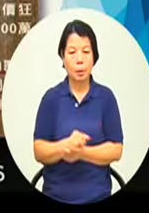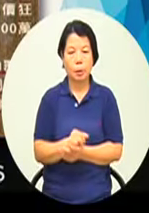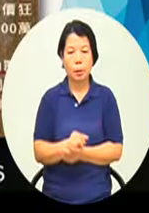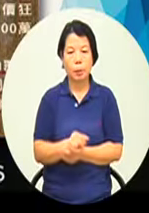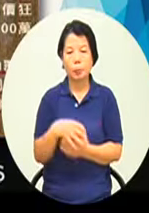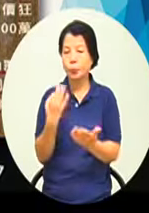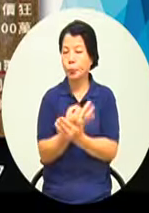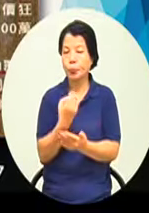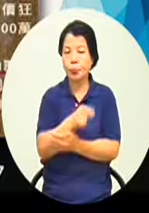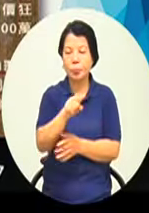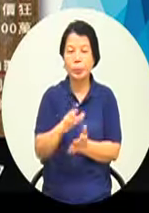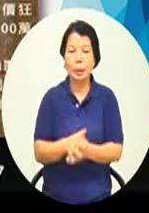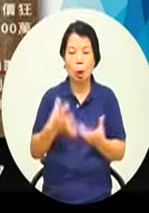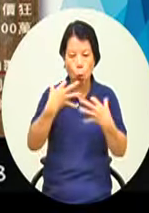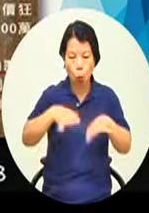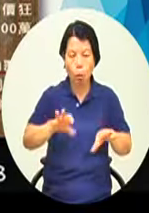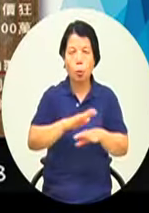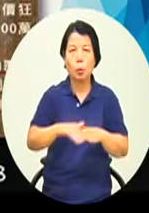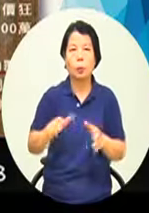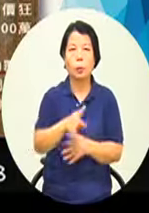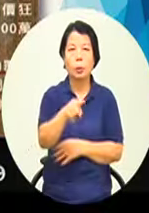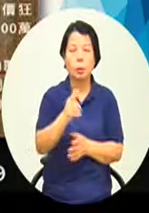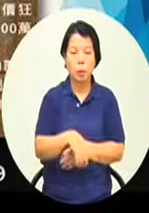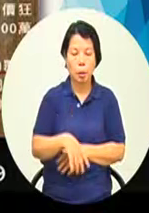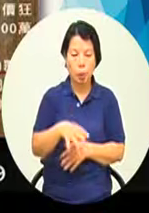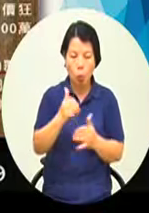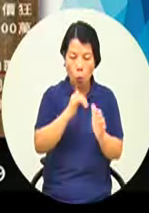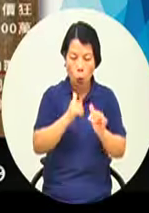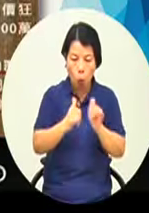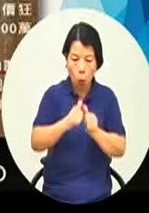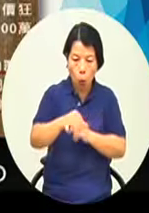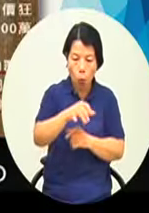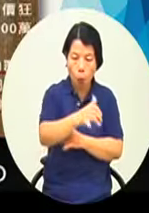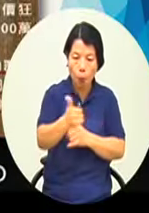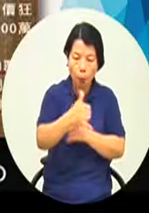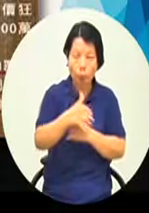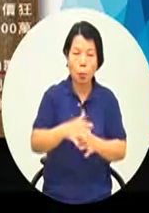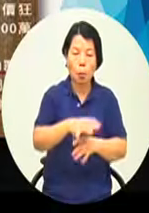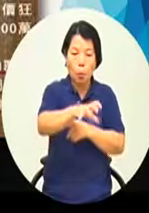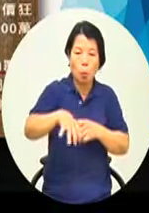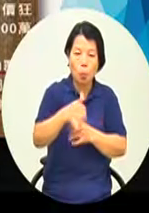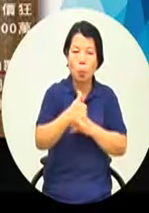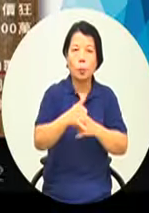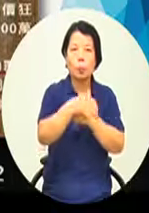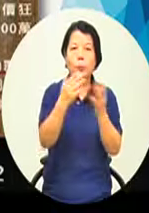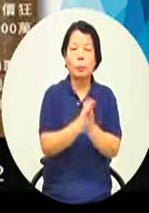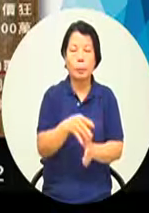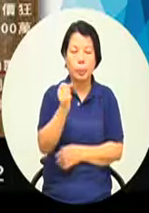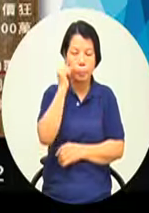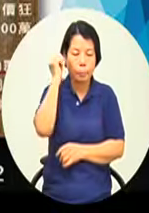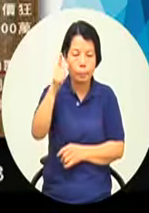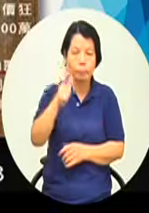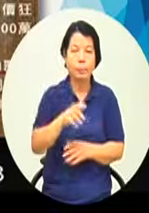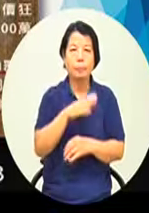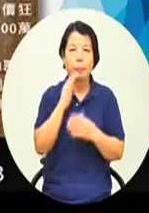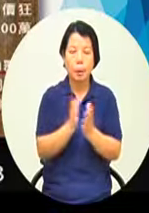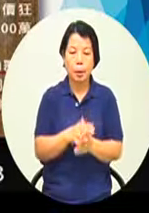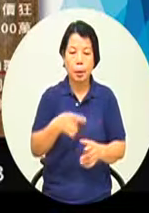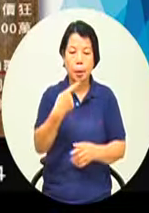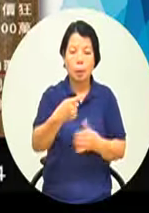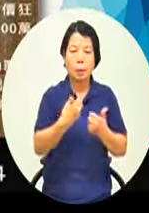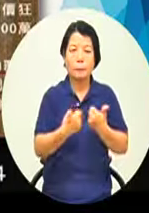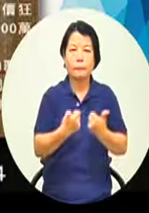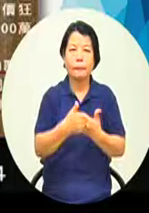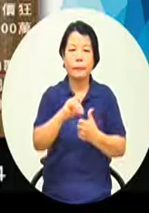归。所以这个农民很聪明，他自己在台风来临之前他只花了多少钱？一分地啊，芒阿